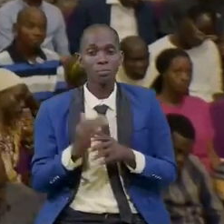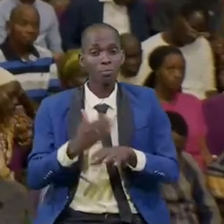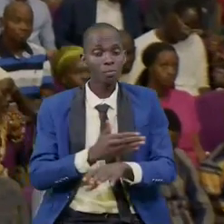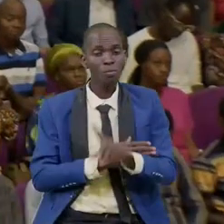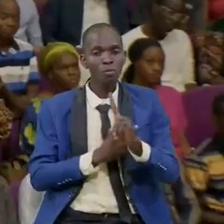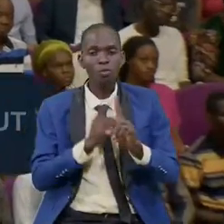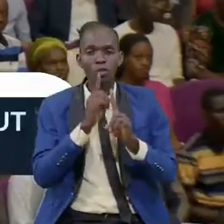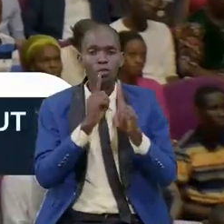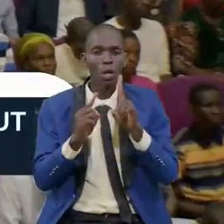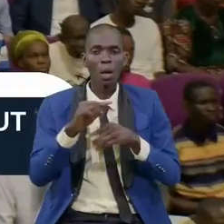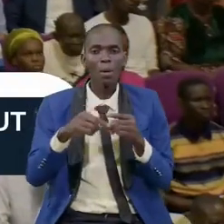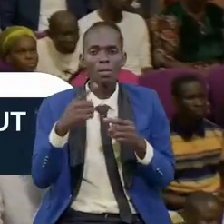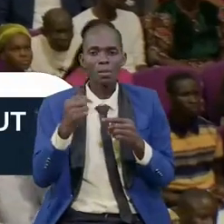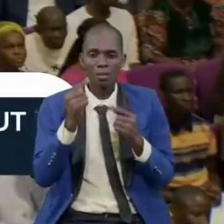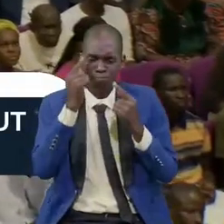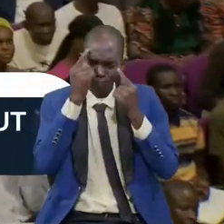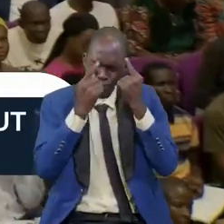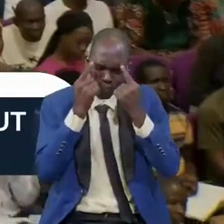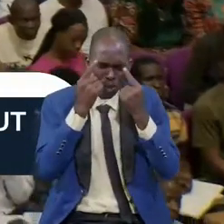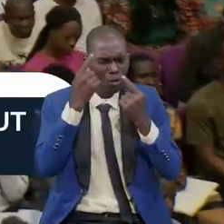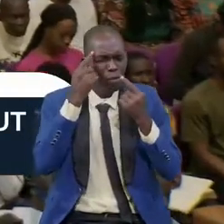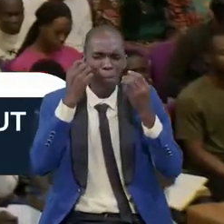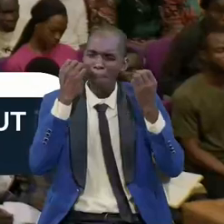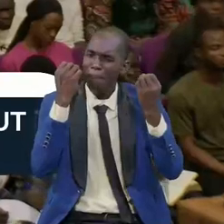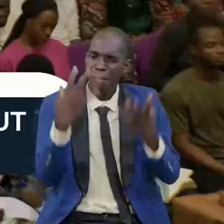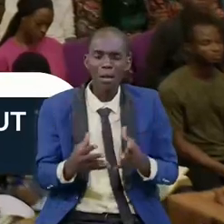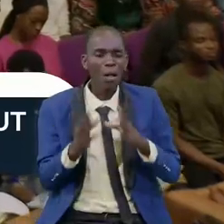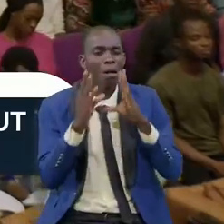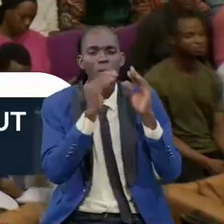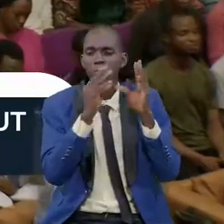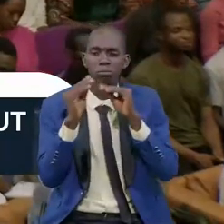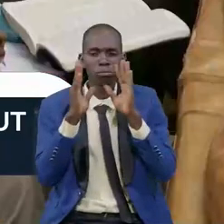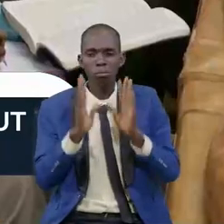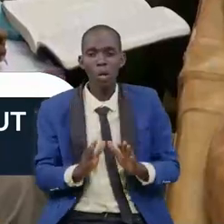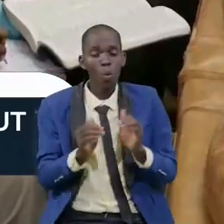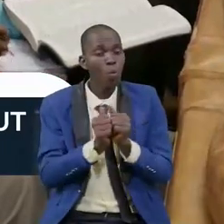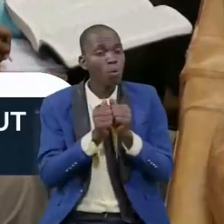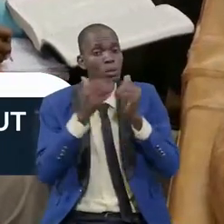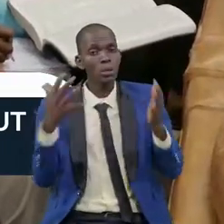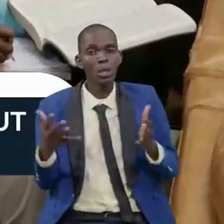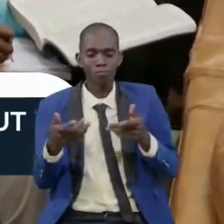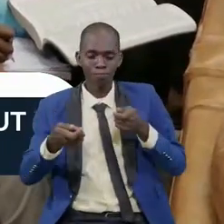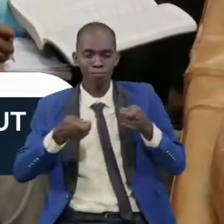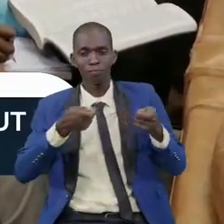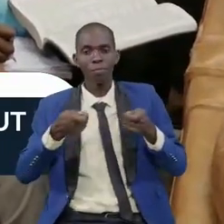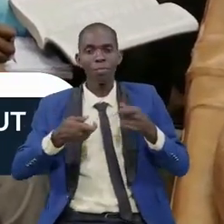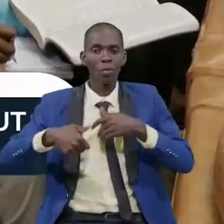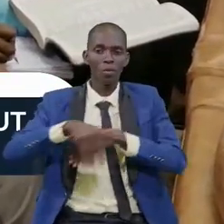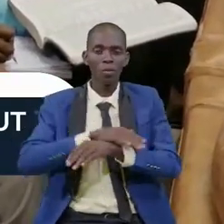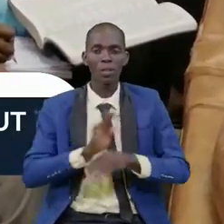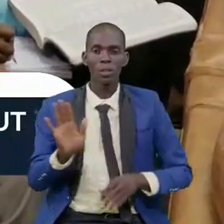Il s'agit du souci, le souci de plusieurs bavards sans la maîtrise